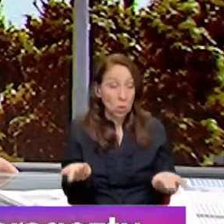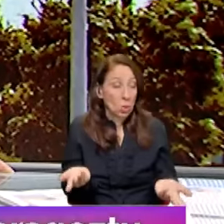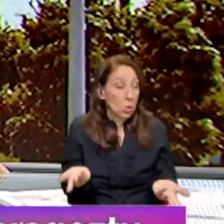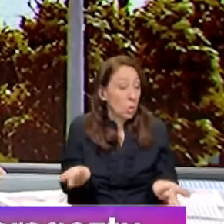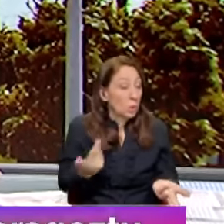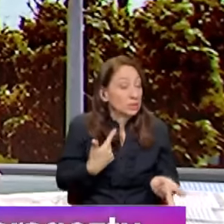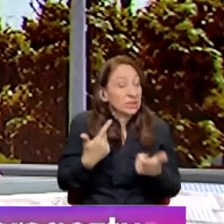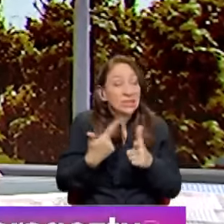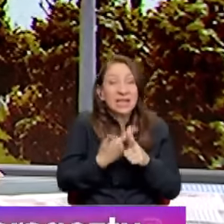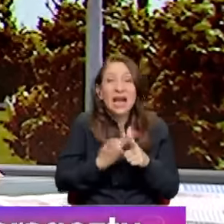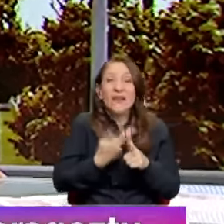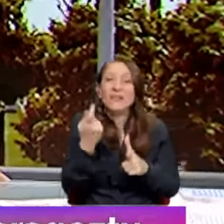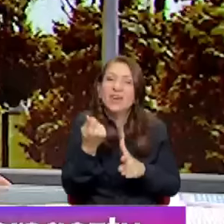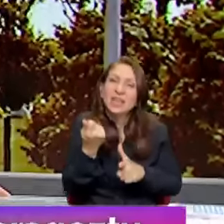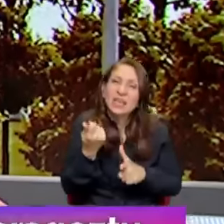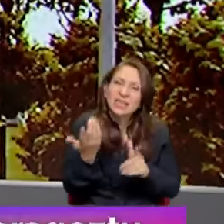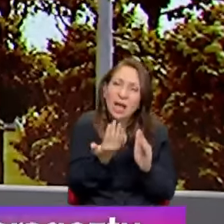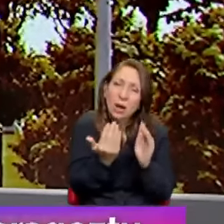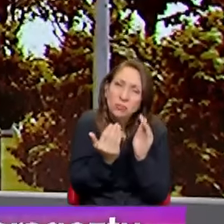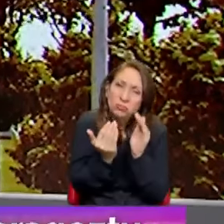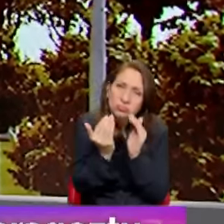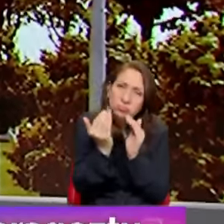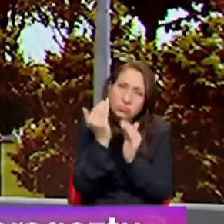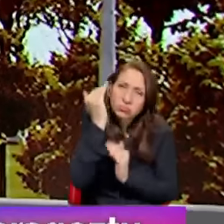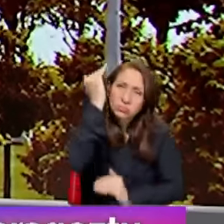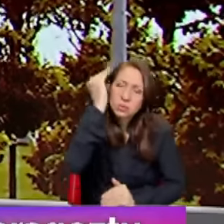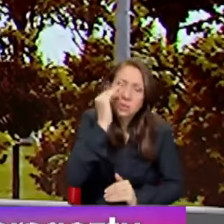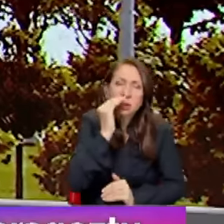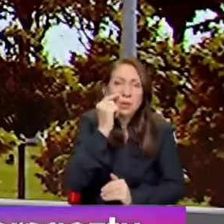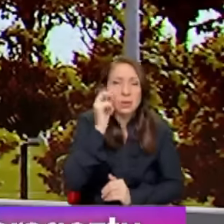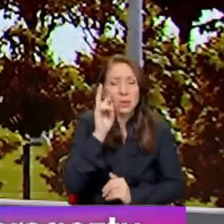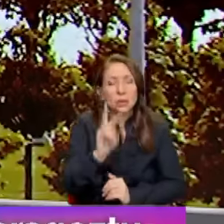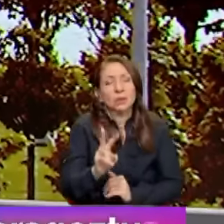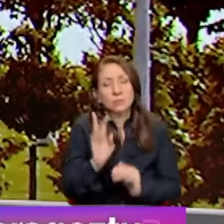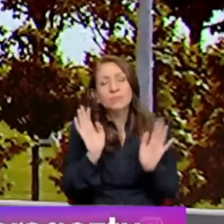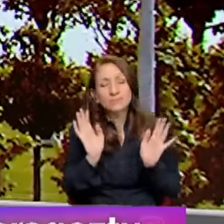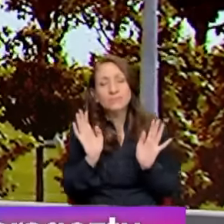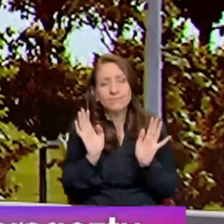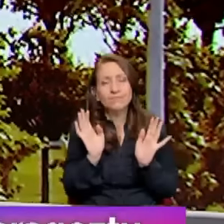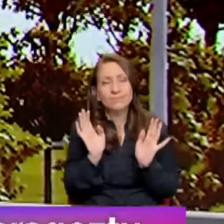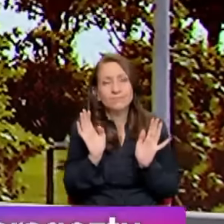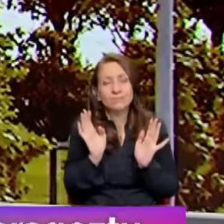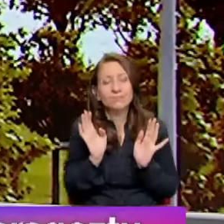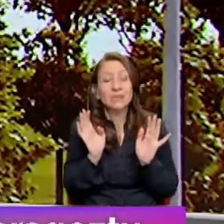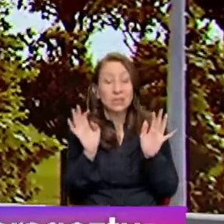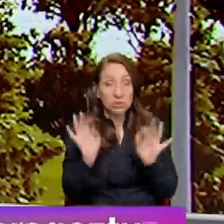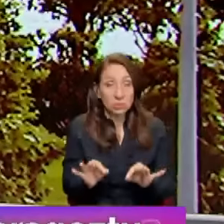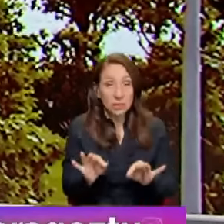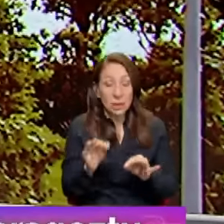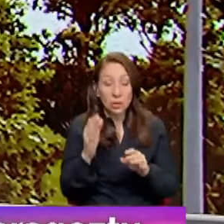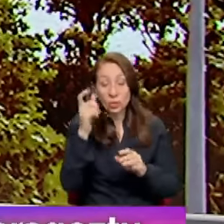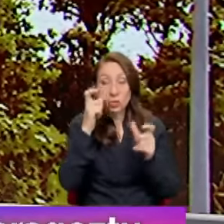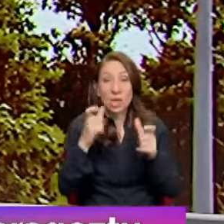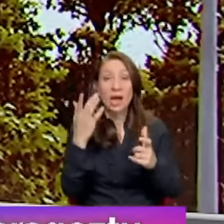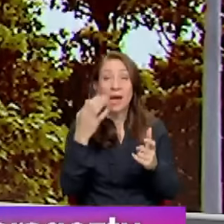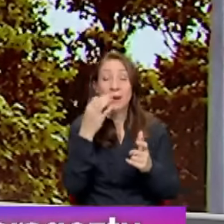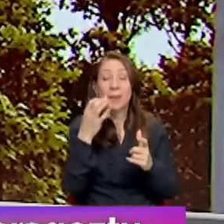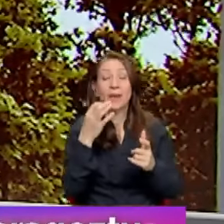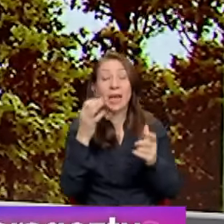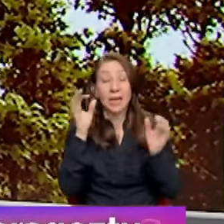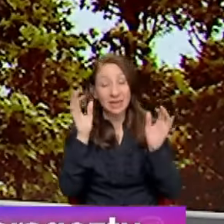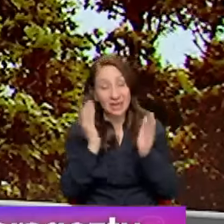kira fiyatlarının daha da yukarıya tırmandığın öyle zannediyorum tanıklık edeceğiz şimdi memleketten haberle